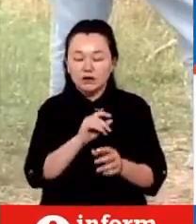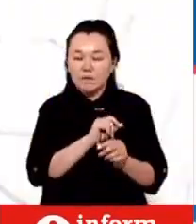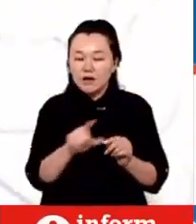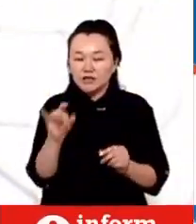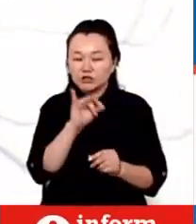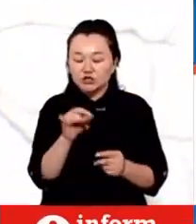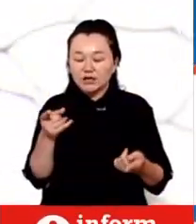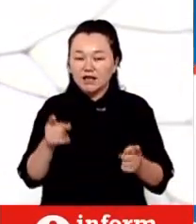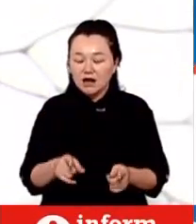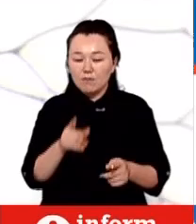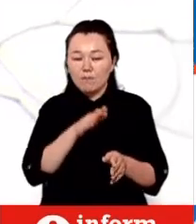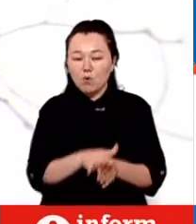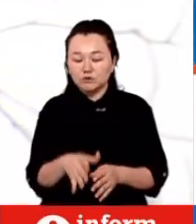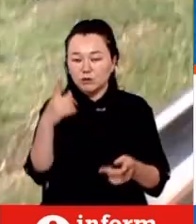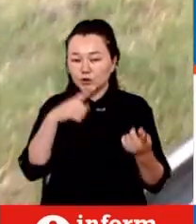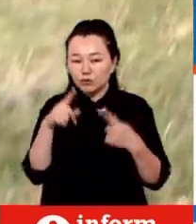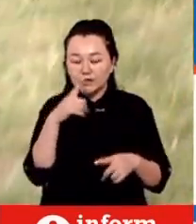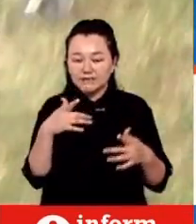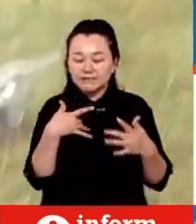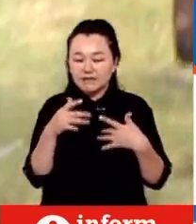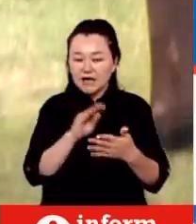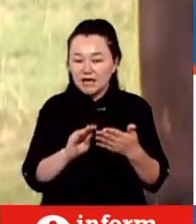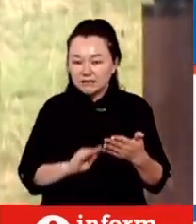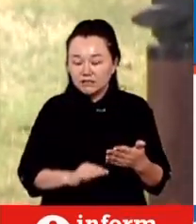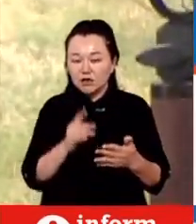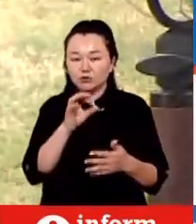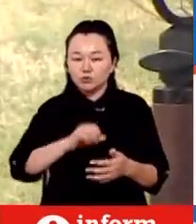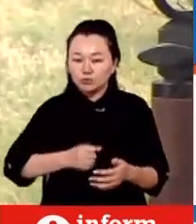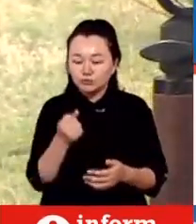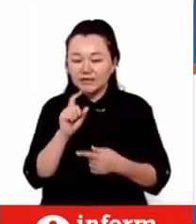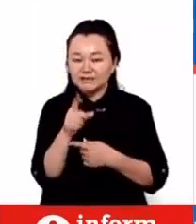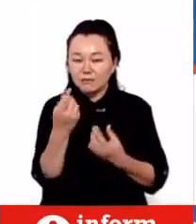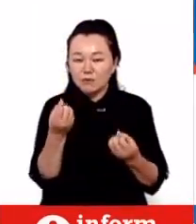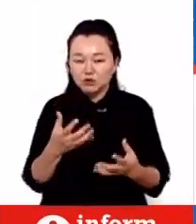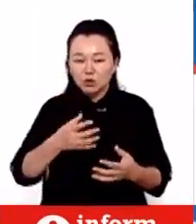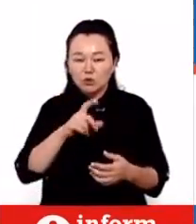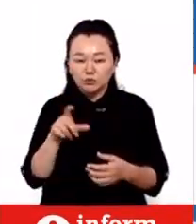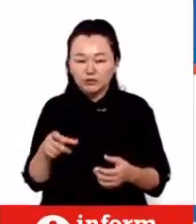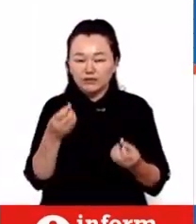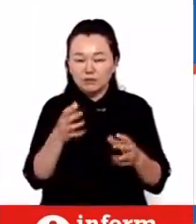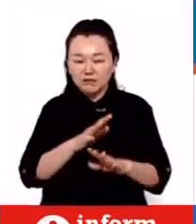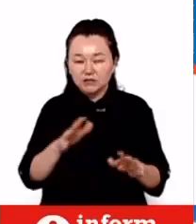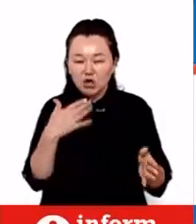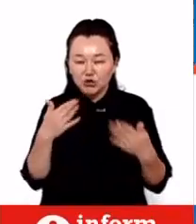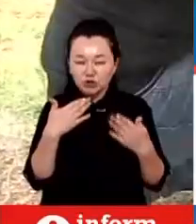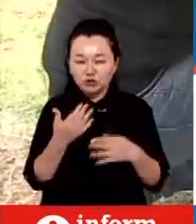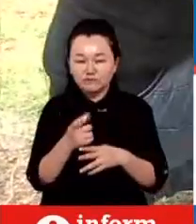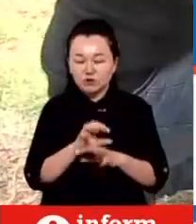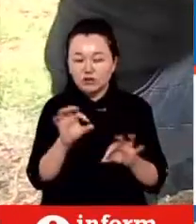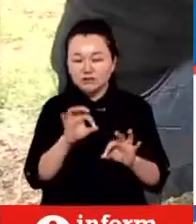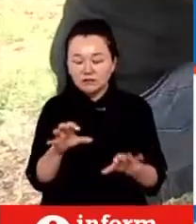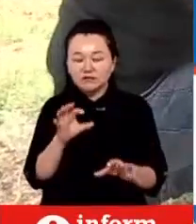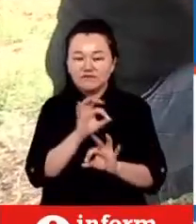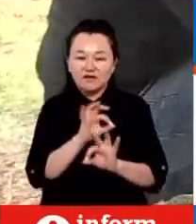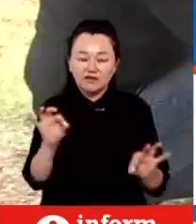в исторических реалиях полностью придумана сценаристами она дружбе и единстве простых людях и их непростых отношениях все это рассказано